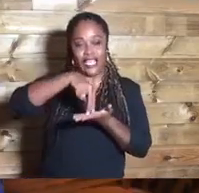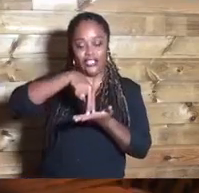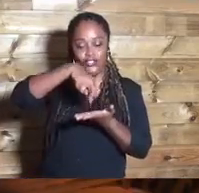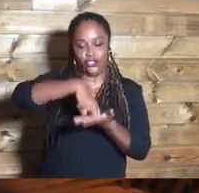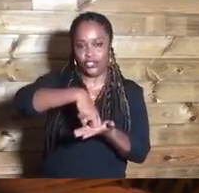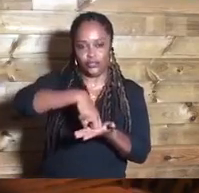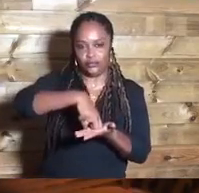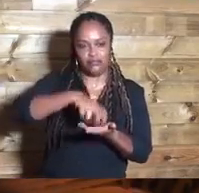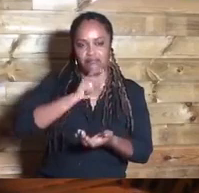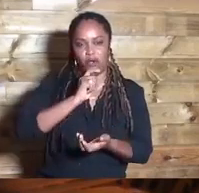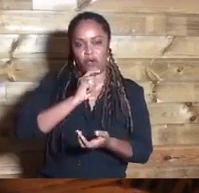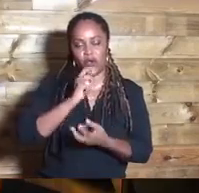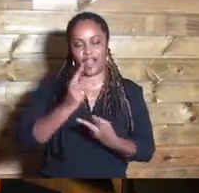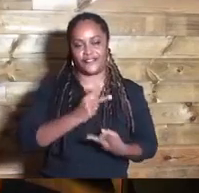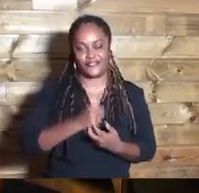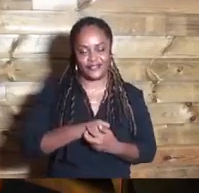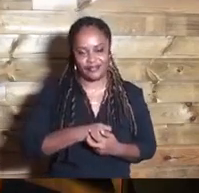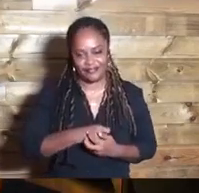pas encore vos jours.